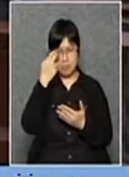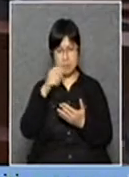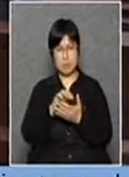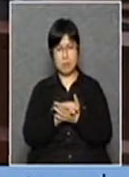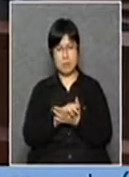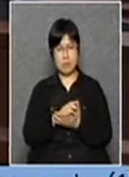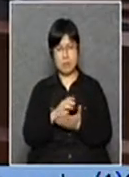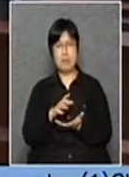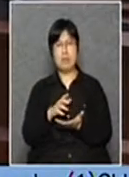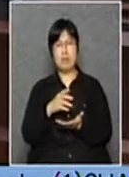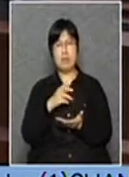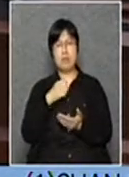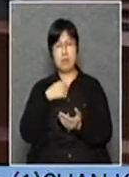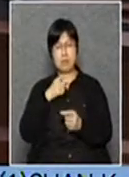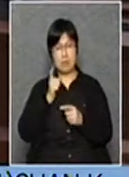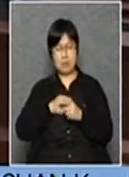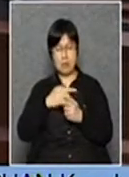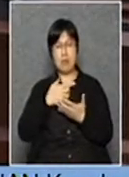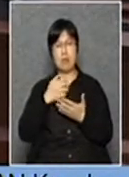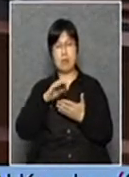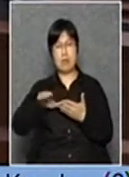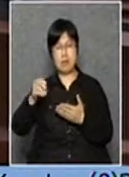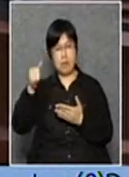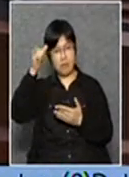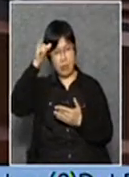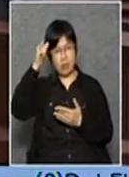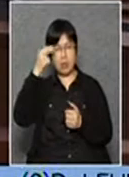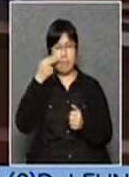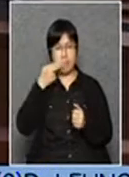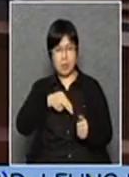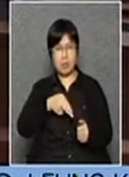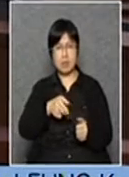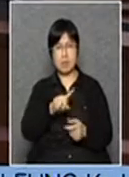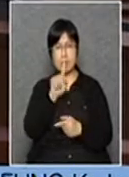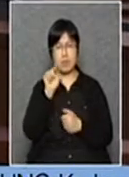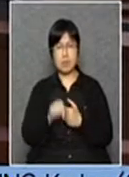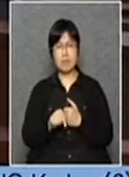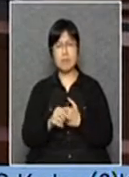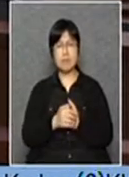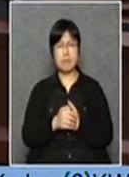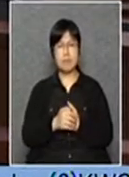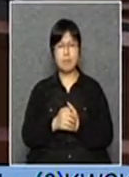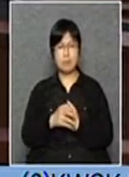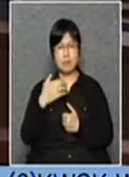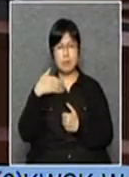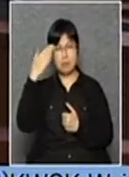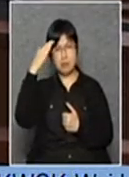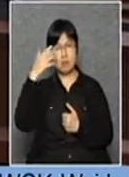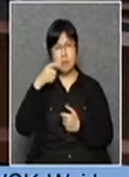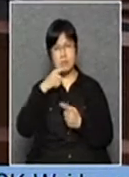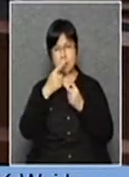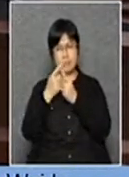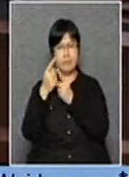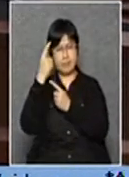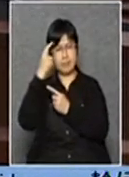地錯過咗審議有關個奶粉令個問題。嗱，當然我都明白到，大家廣大市民都知道